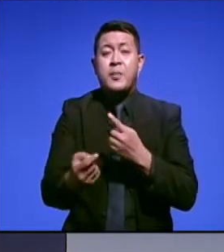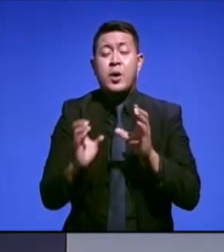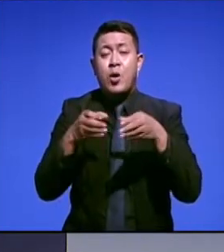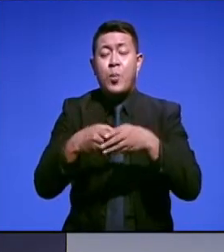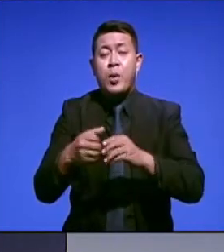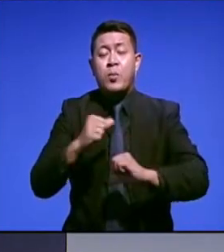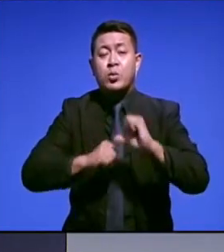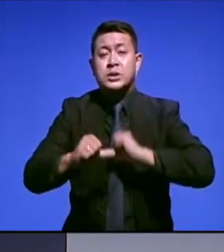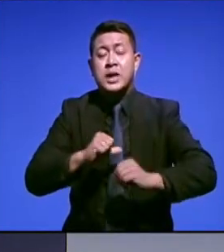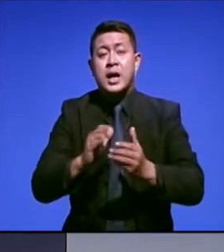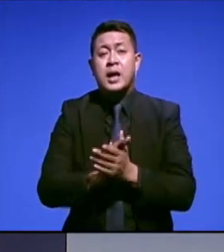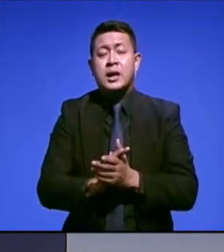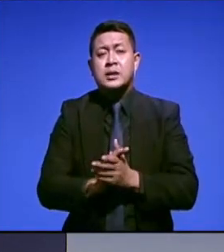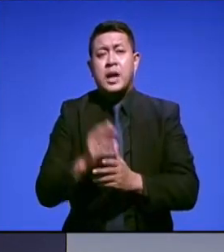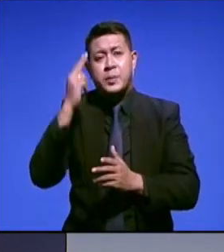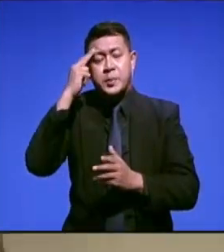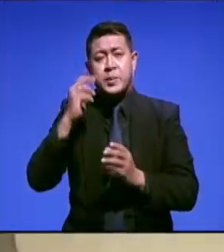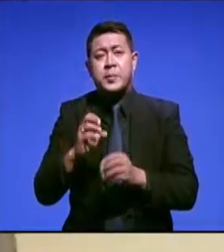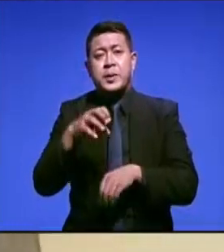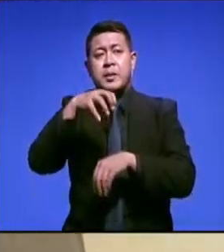komunitas pengusaha dan takmir masjid.